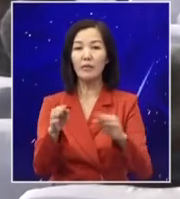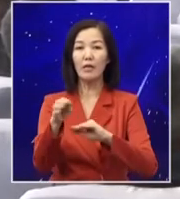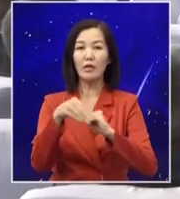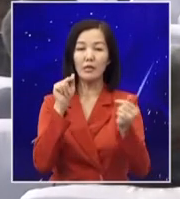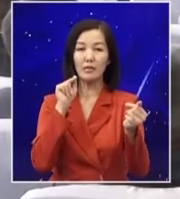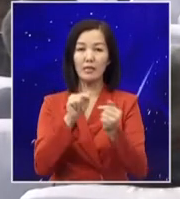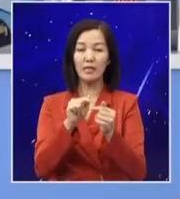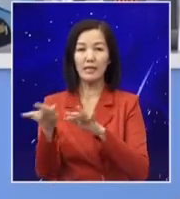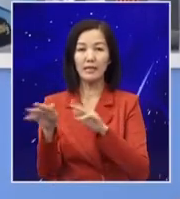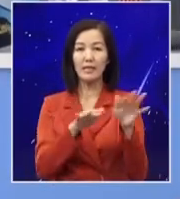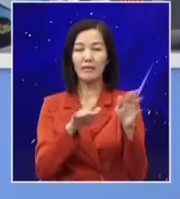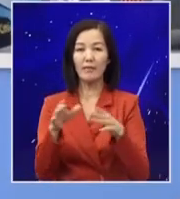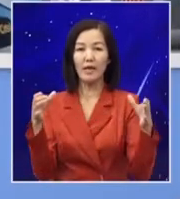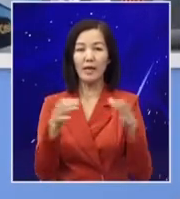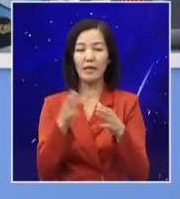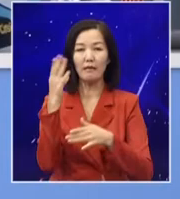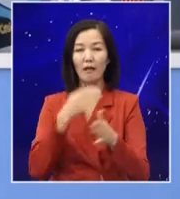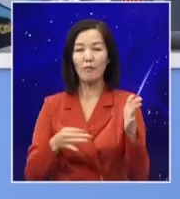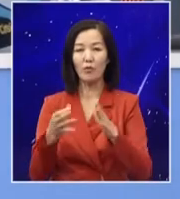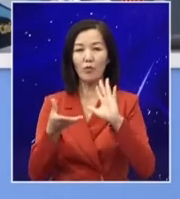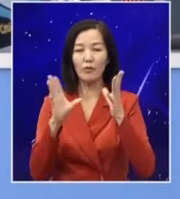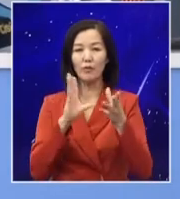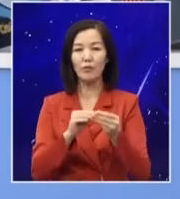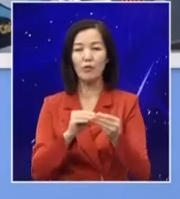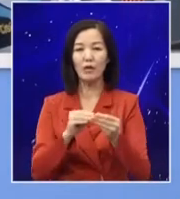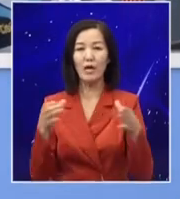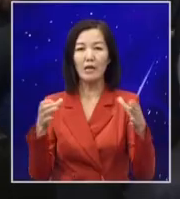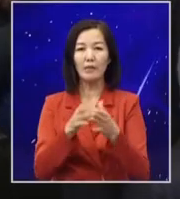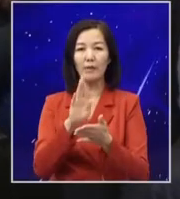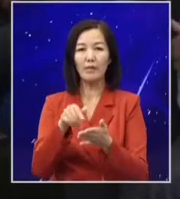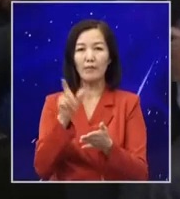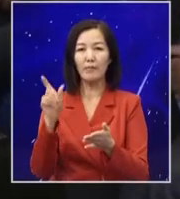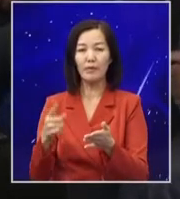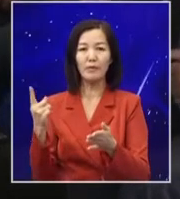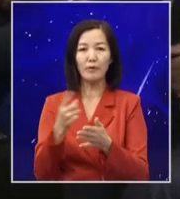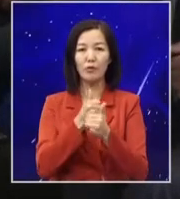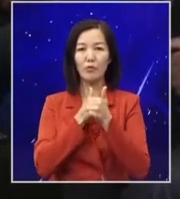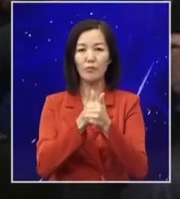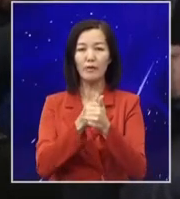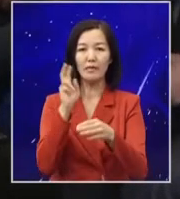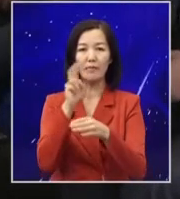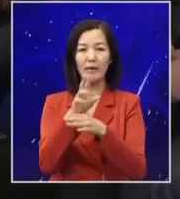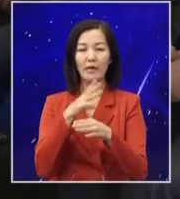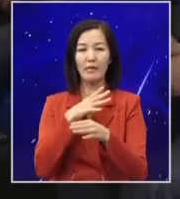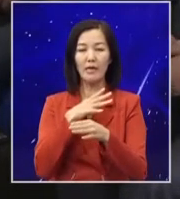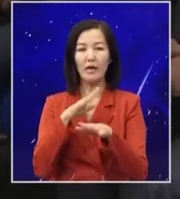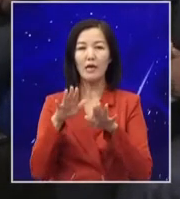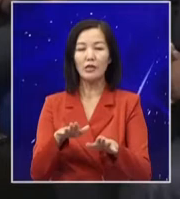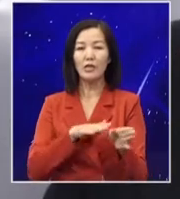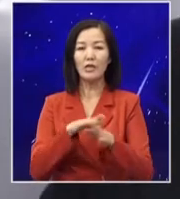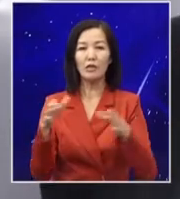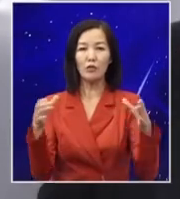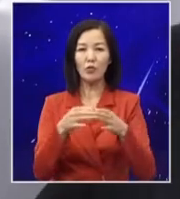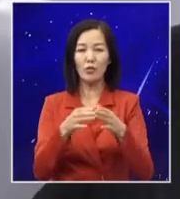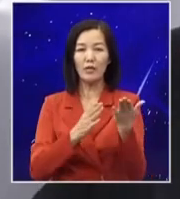жемқорлыққа қарсы іс-қимыл агенттігі, Алматы облысы бойынша департамент басшысының бірінші орынбасары арнайы барды. Жергілікті атқарушы